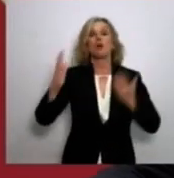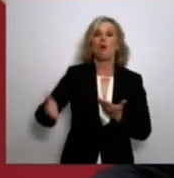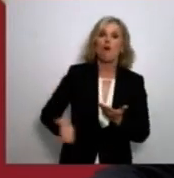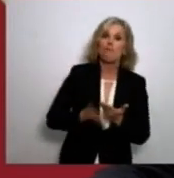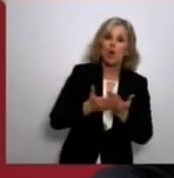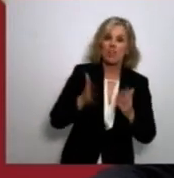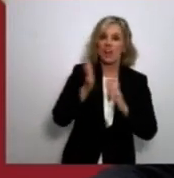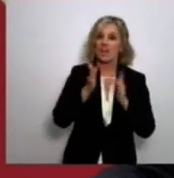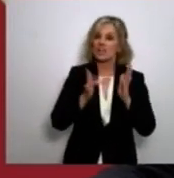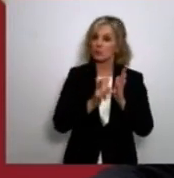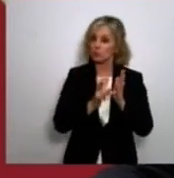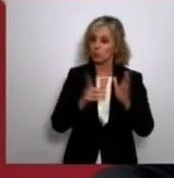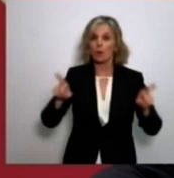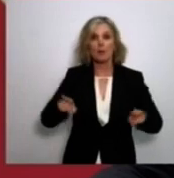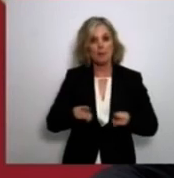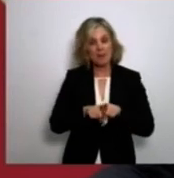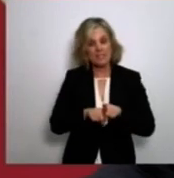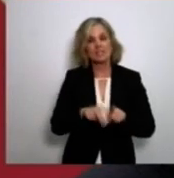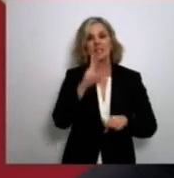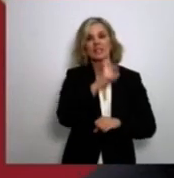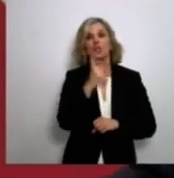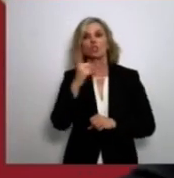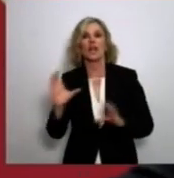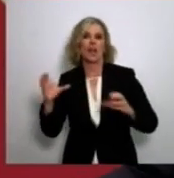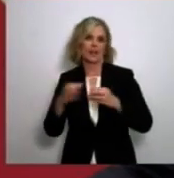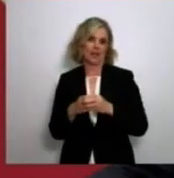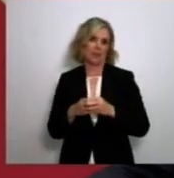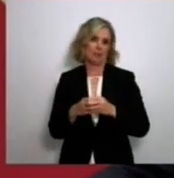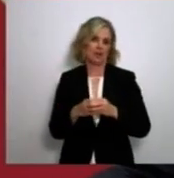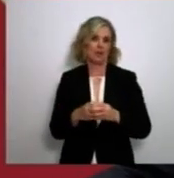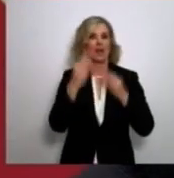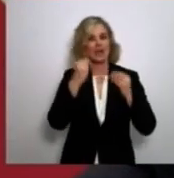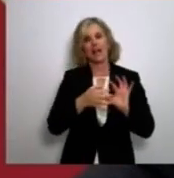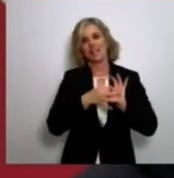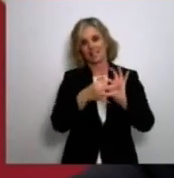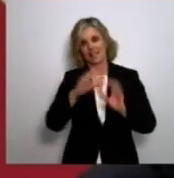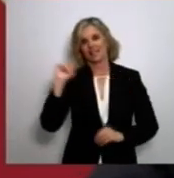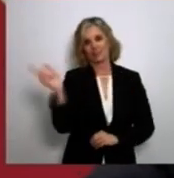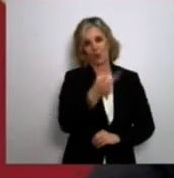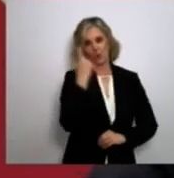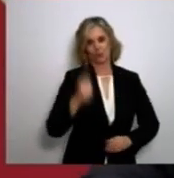με το κίνημα 21 για την Ελλάδα, στις 21 Μαΐου. Καλή συνέχεια σε όλους.